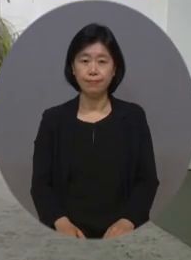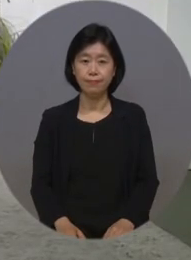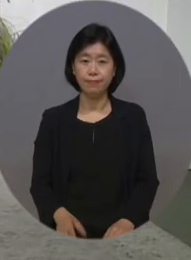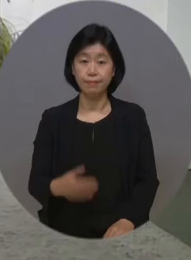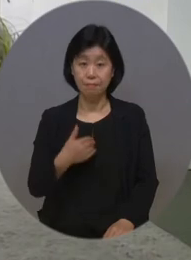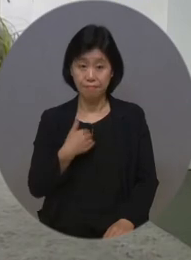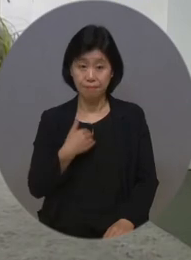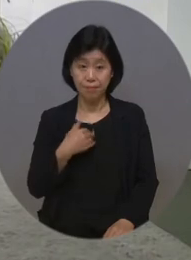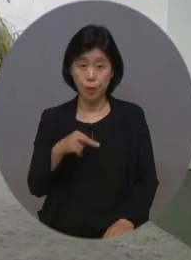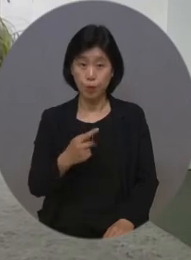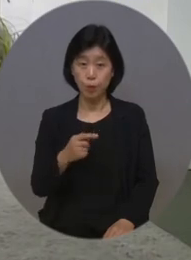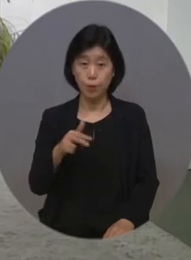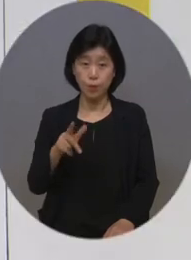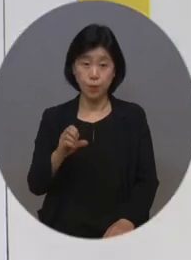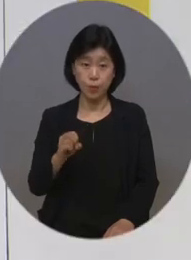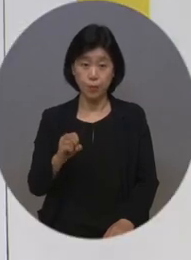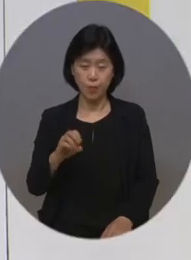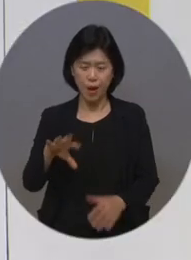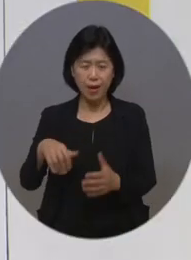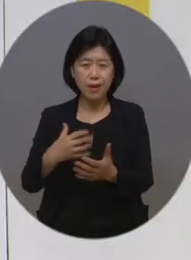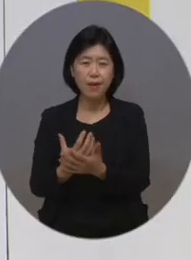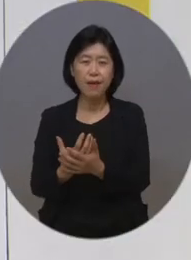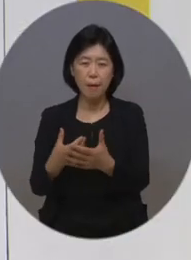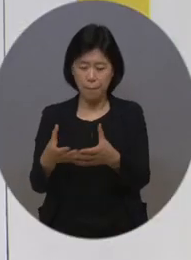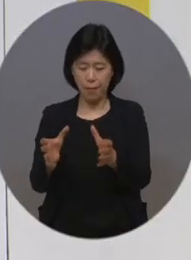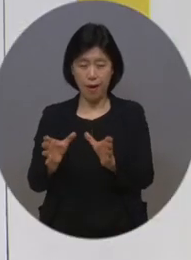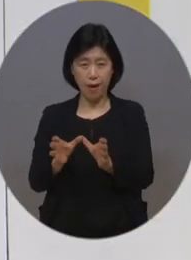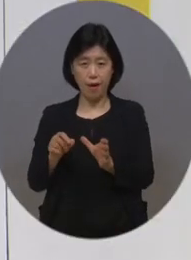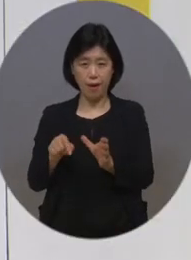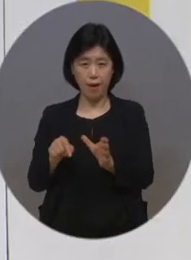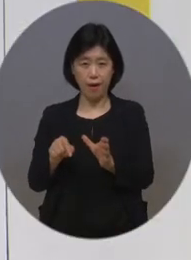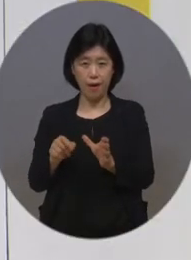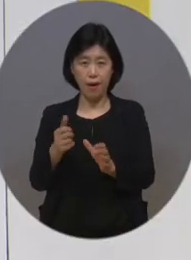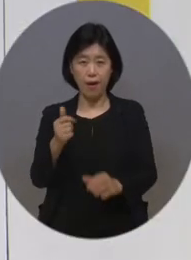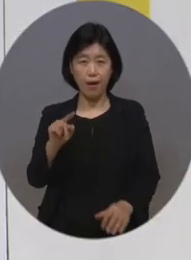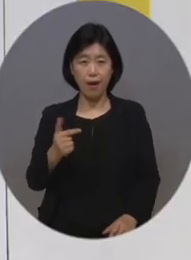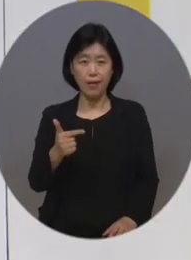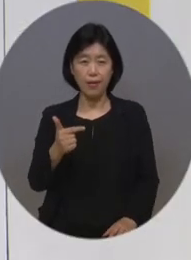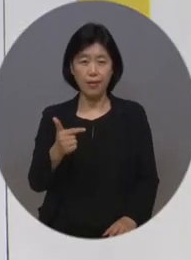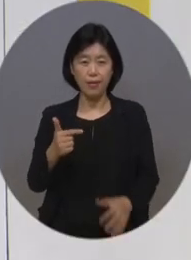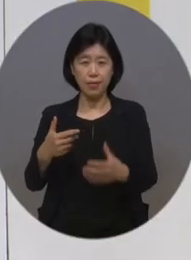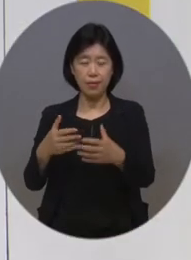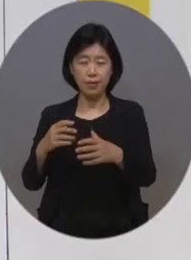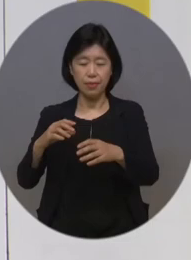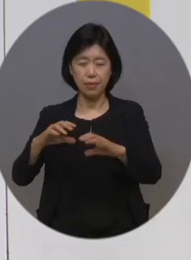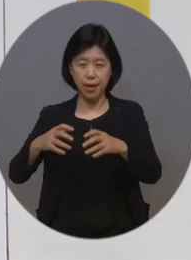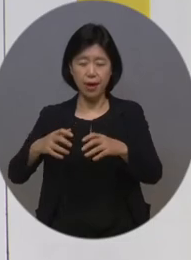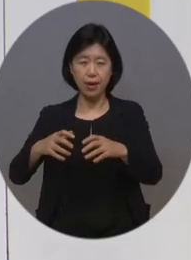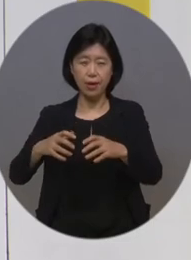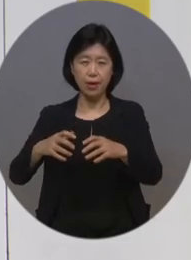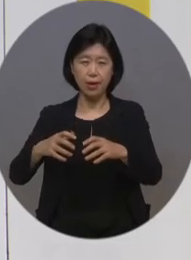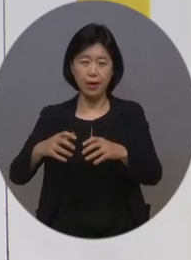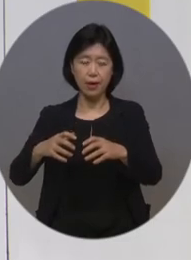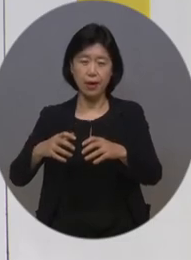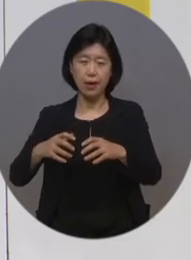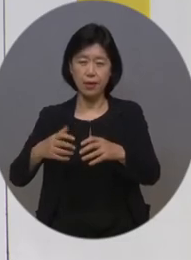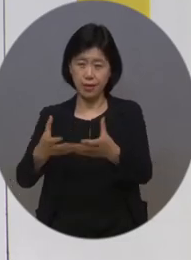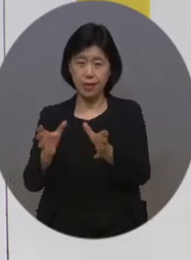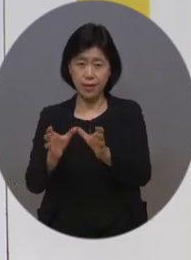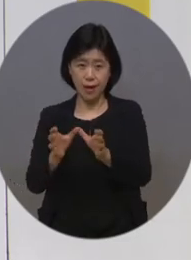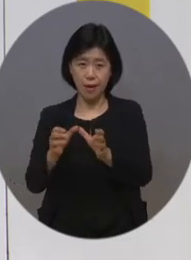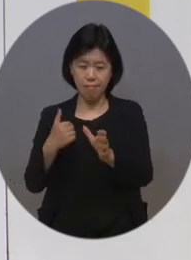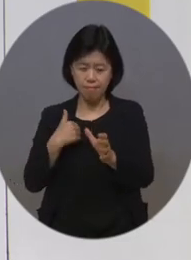그 소장 개혁 바로 써 예 그 한나라당의 변화를 위해서 어 정치 개혁 꿈 직임을 회생 왔고